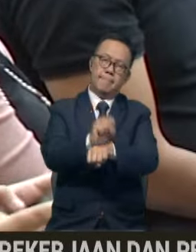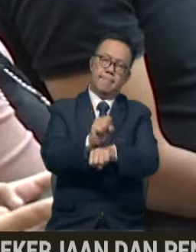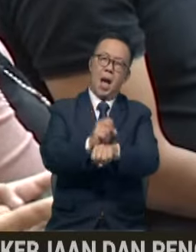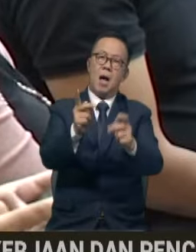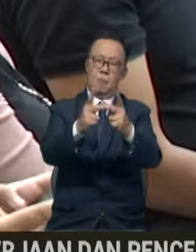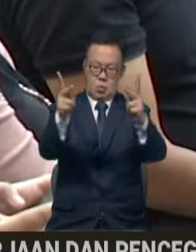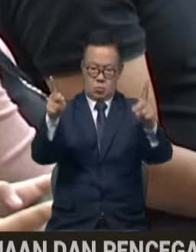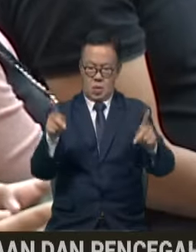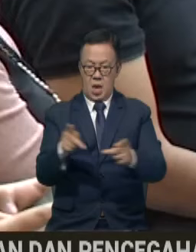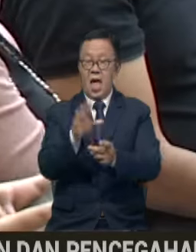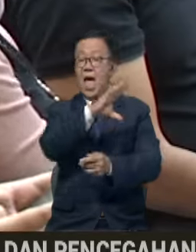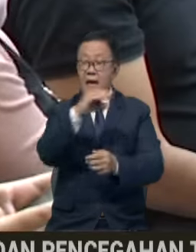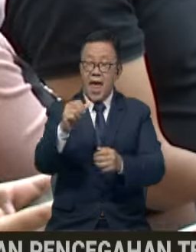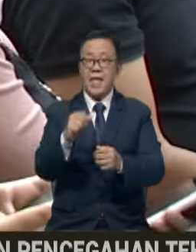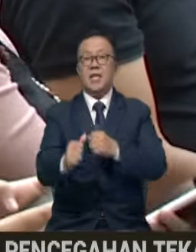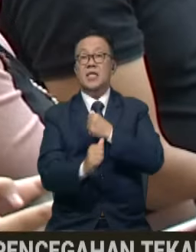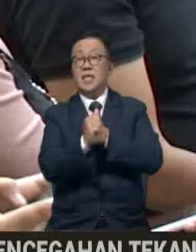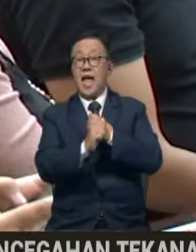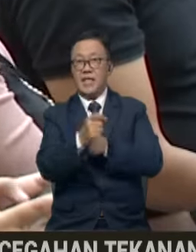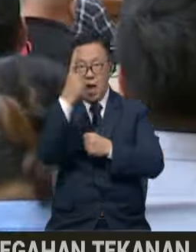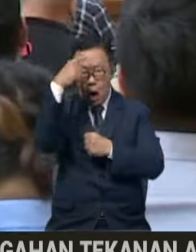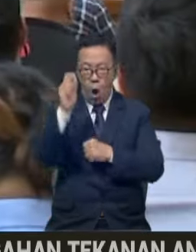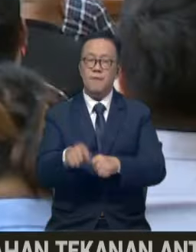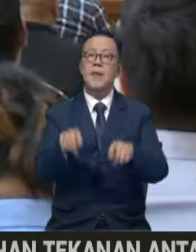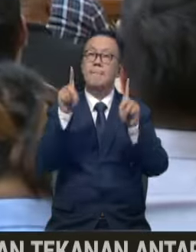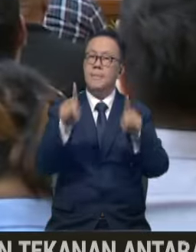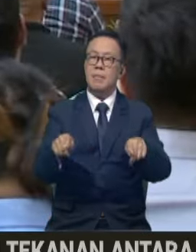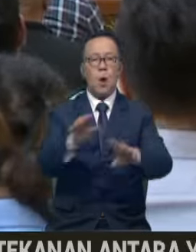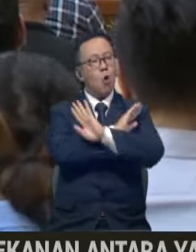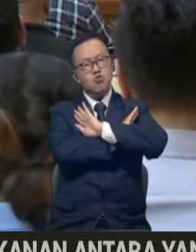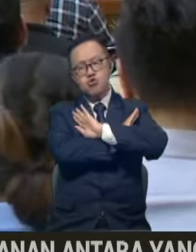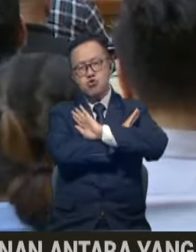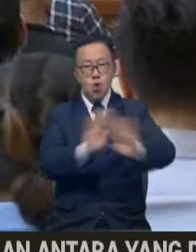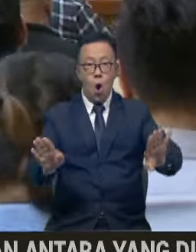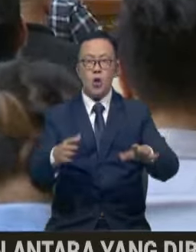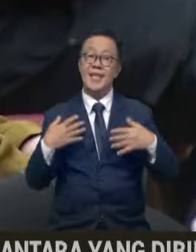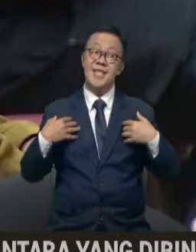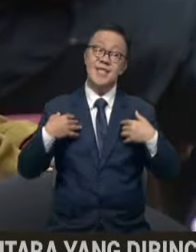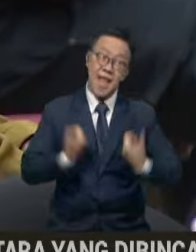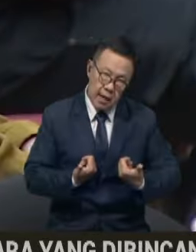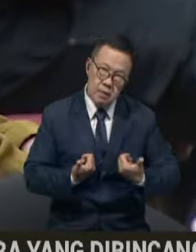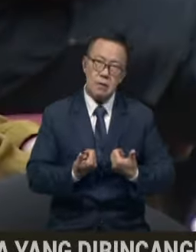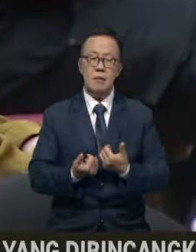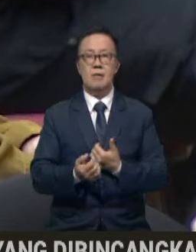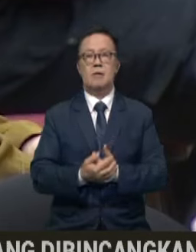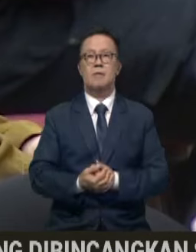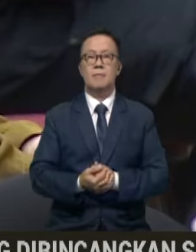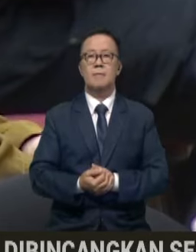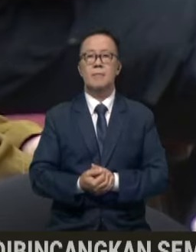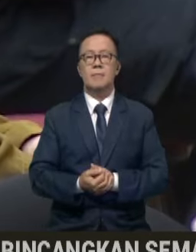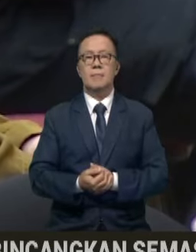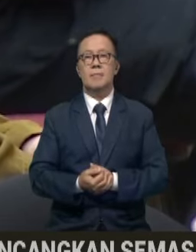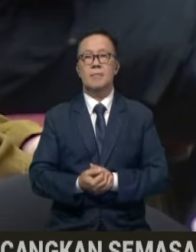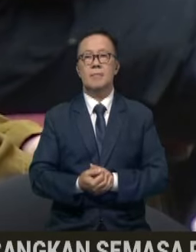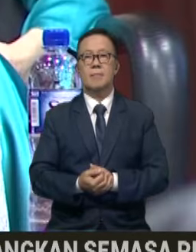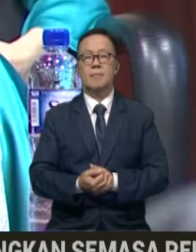kesihatan pekerjaan dan pencegahan tekanan atau burnout. We've taken proactive steps to prioritize mental health